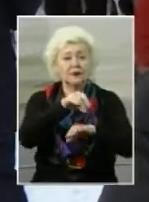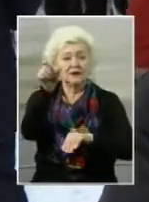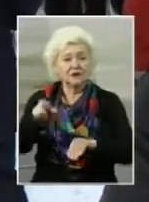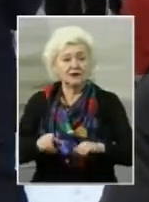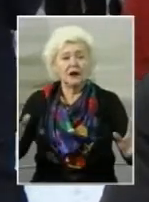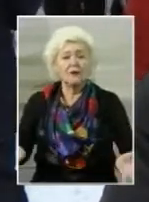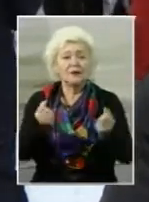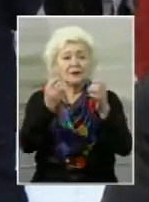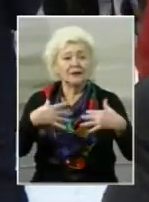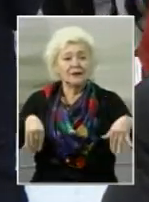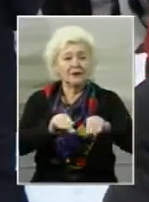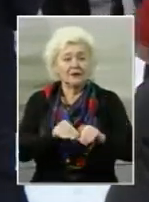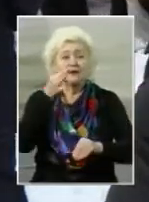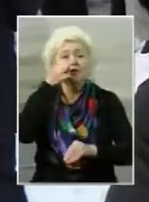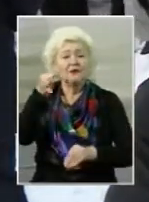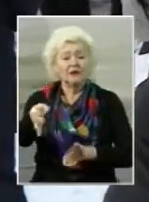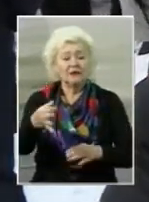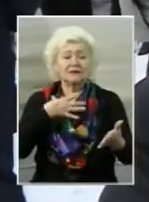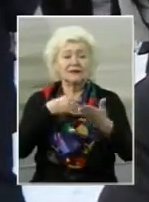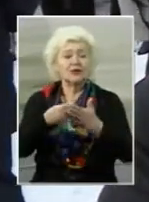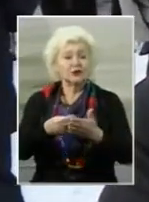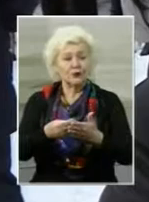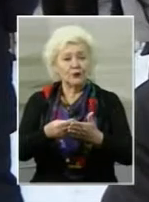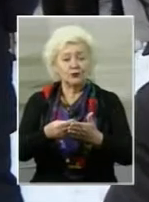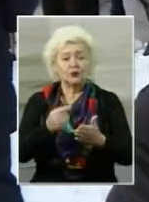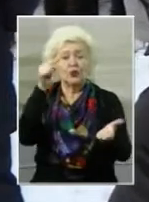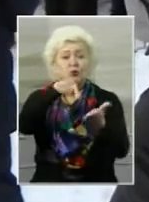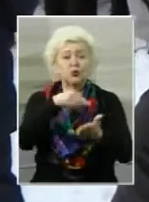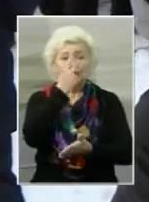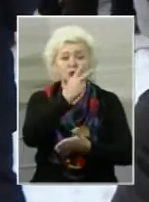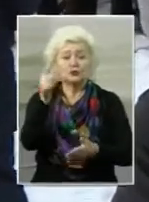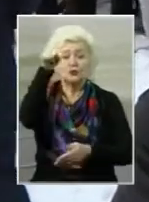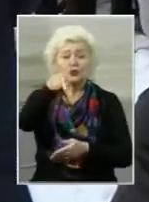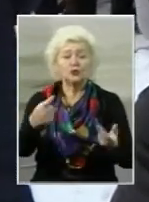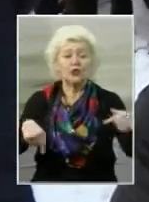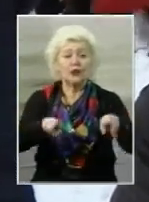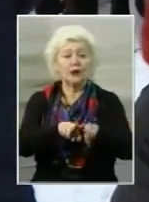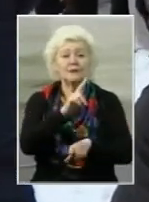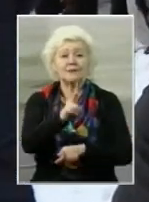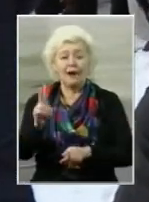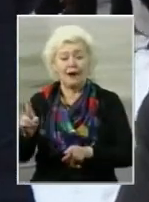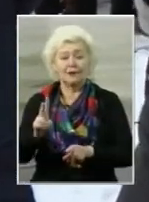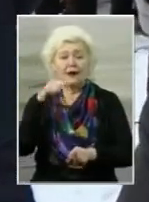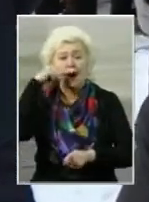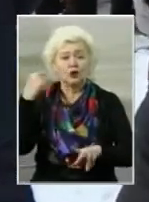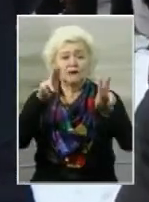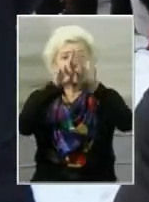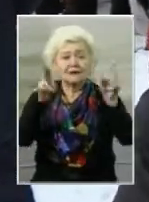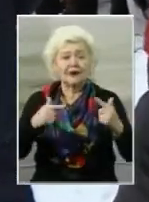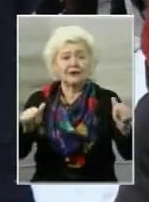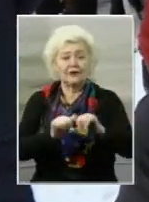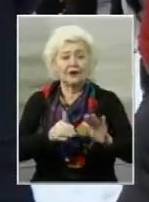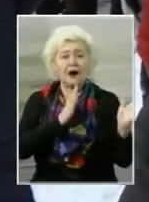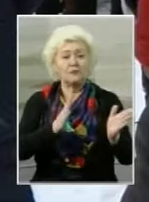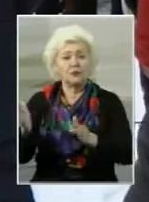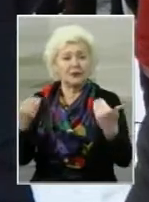підтримати сім'ю і висловити свою точку зору до того, як Російська Федерація повела